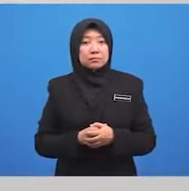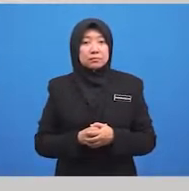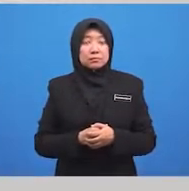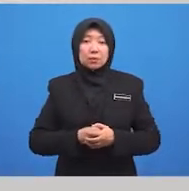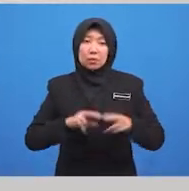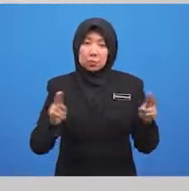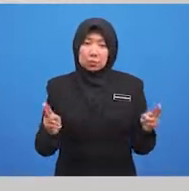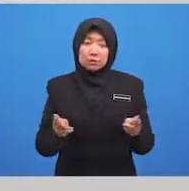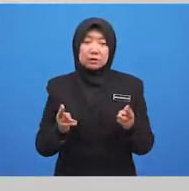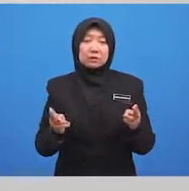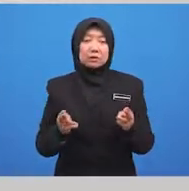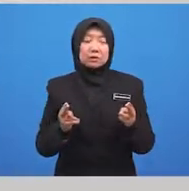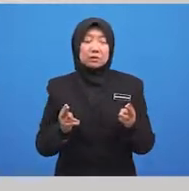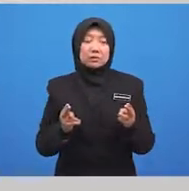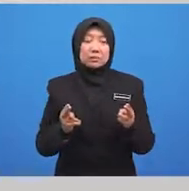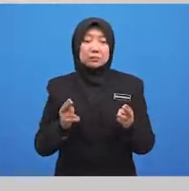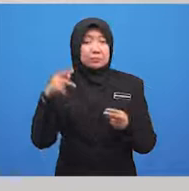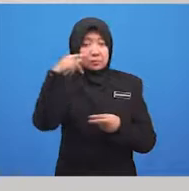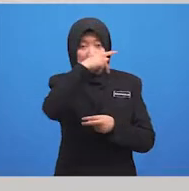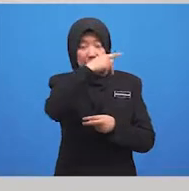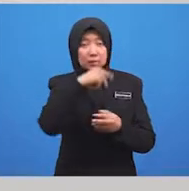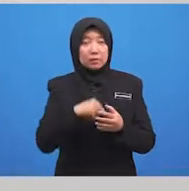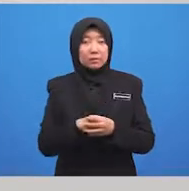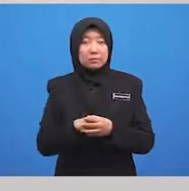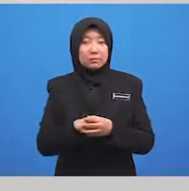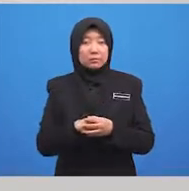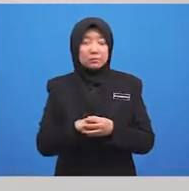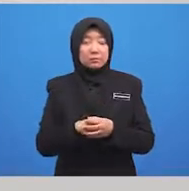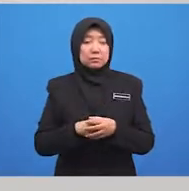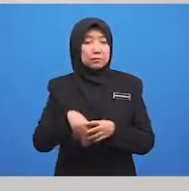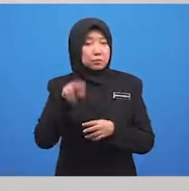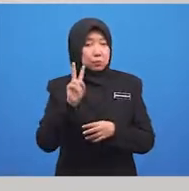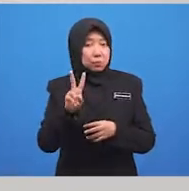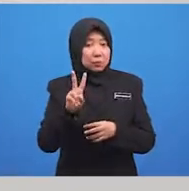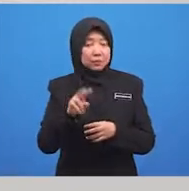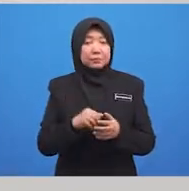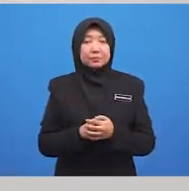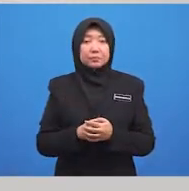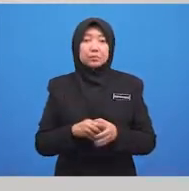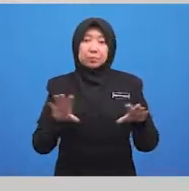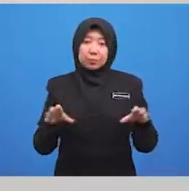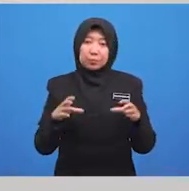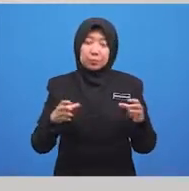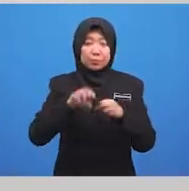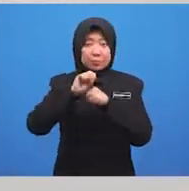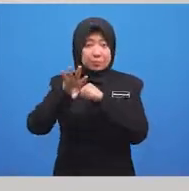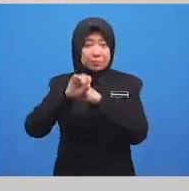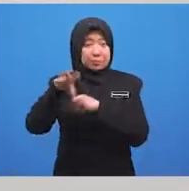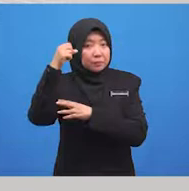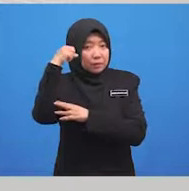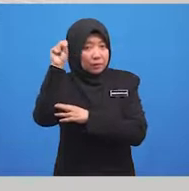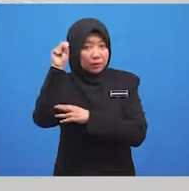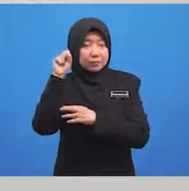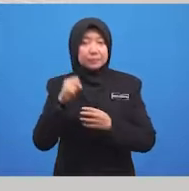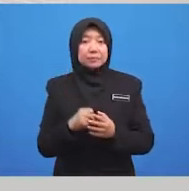Usaha pemeliharaan dan pemuliharaan yang kedua adalah mengadakan kempen kesedaran.